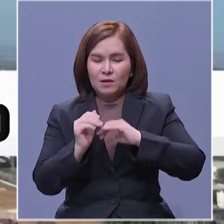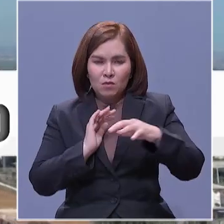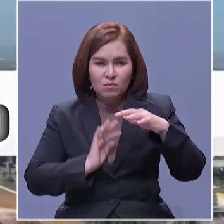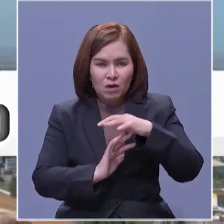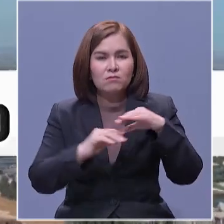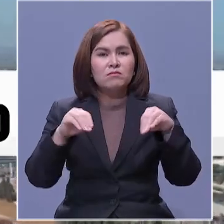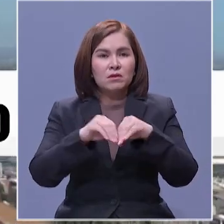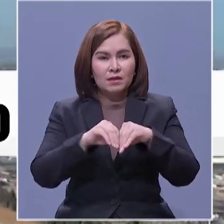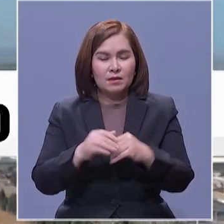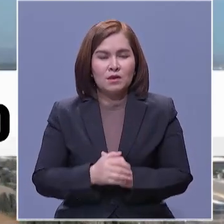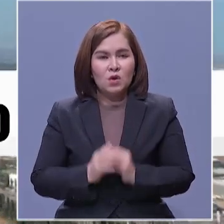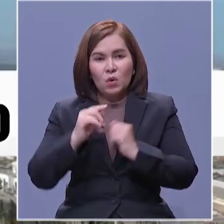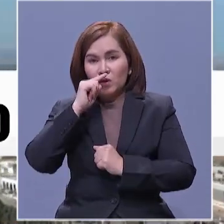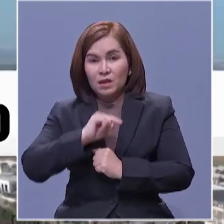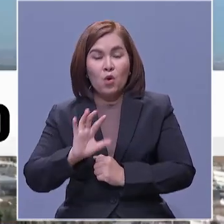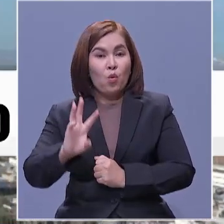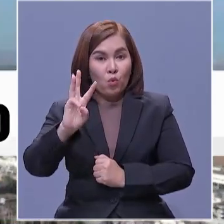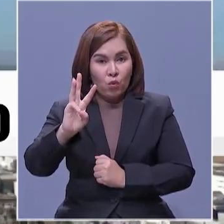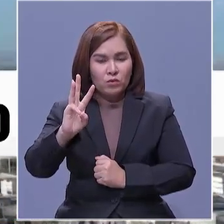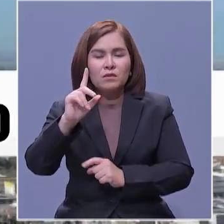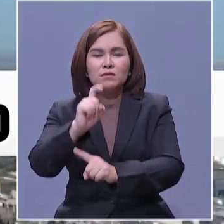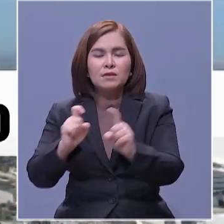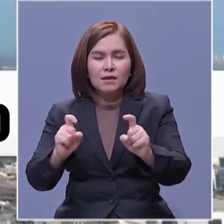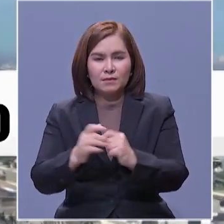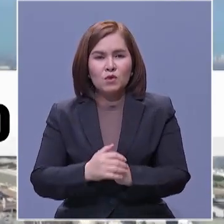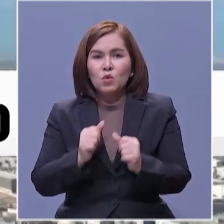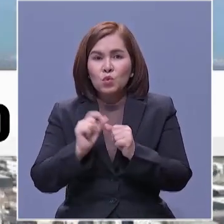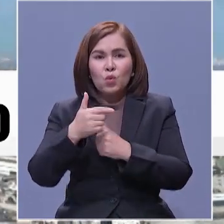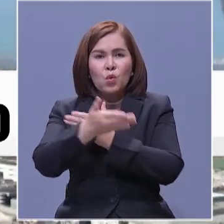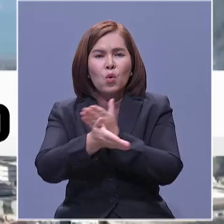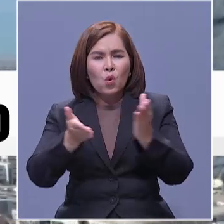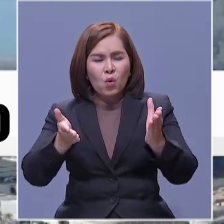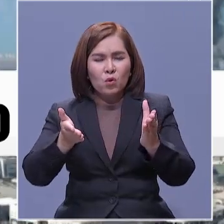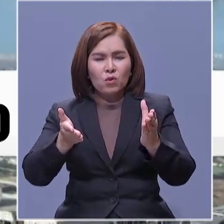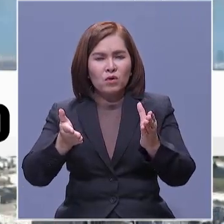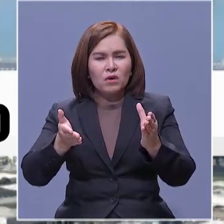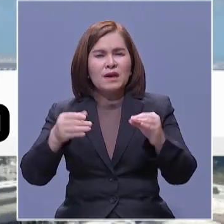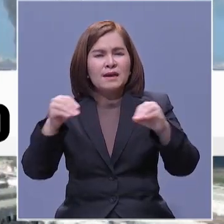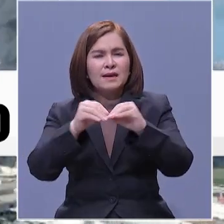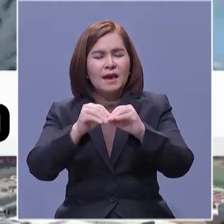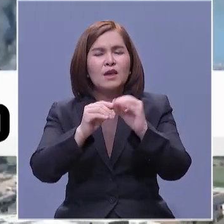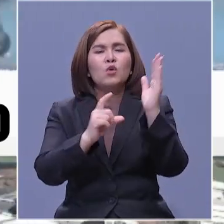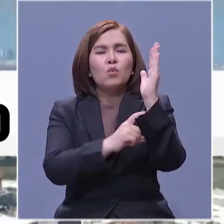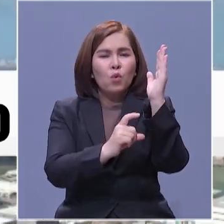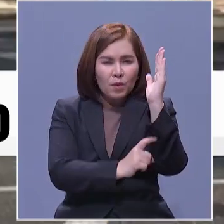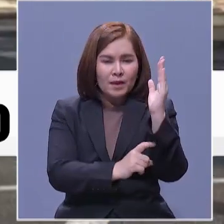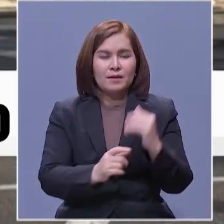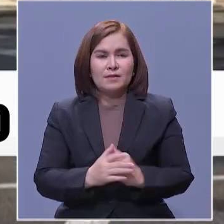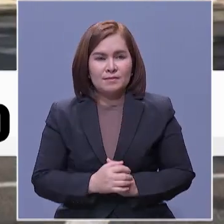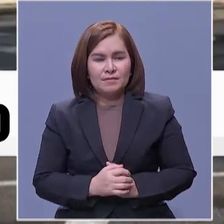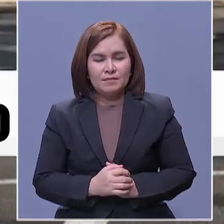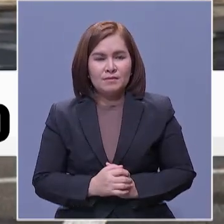องติดกันส่วนคนไทยอีก6คนที่เสียชีวิตหลบอยู่ห้องนิรภัยข้างกอไผ่ซึ่งเหตุ